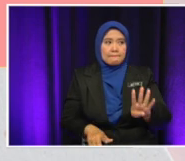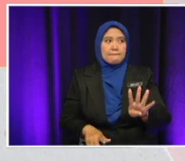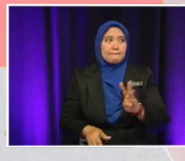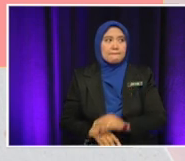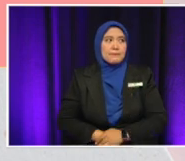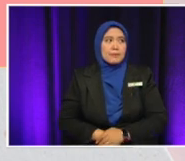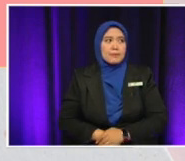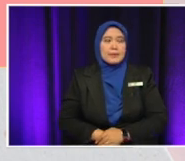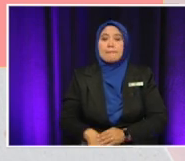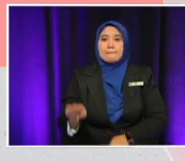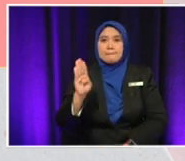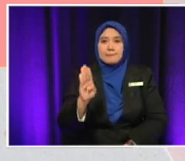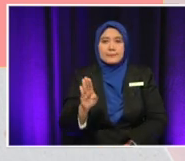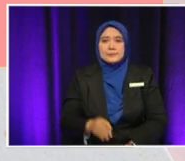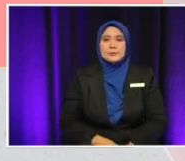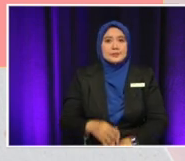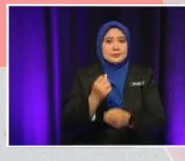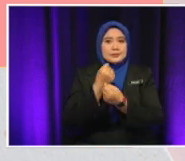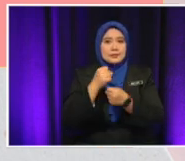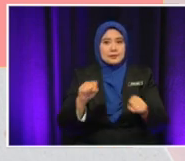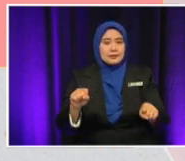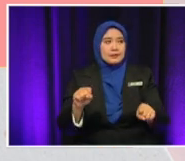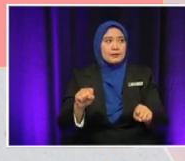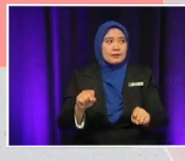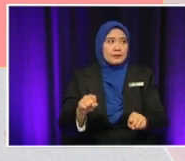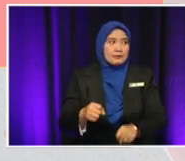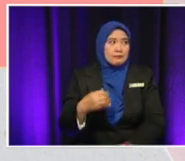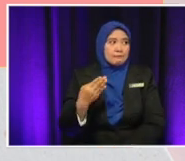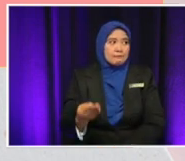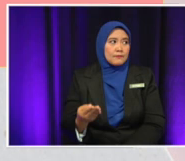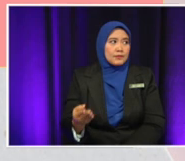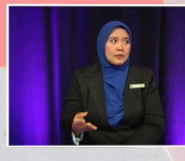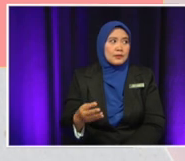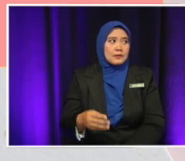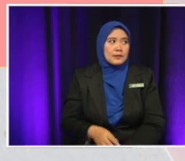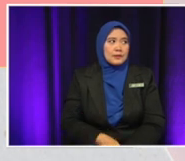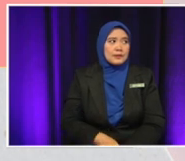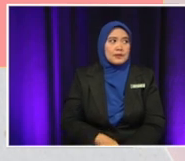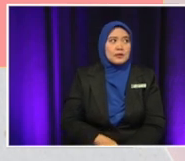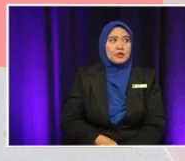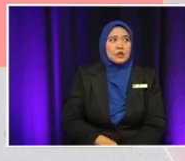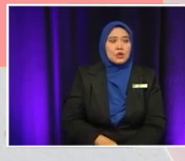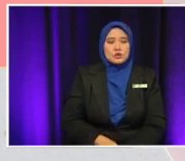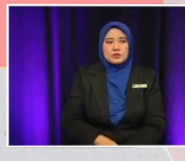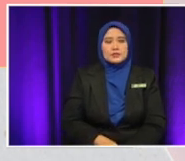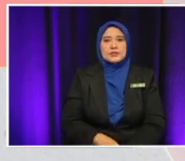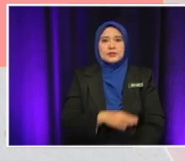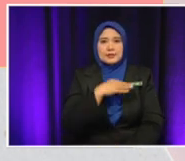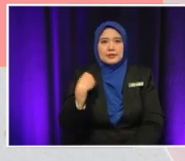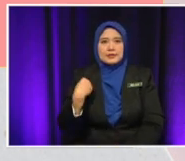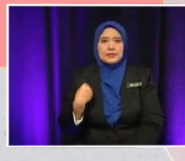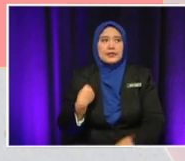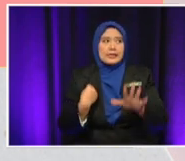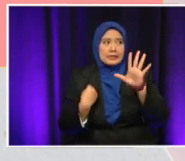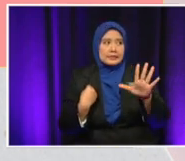untuk mikat contoh mengikut saya sebenarnya seperti image yang berkaitan dengan tema sediakan bahan dan langkah kelima menghasilkan